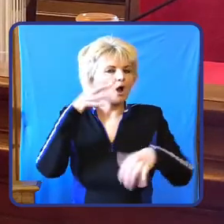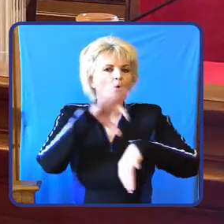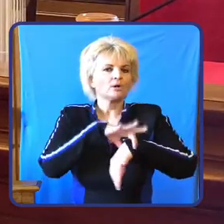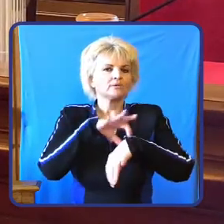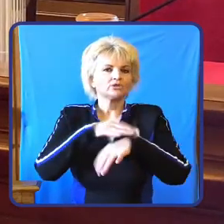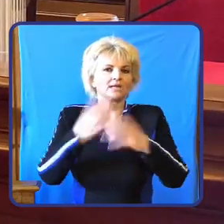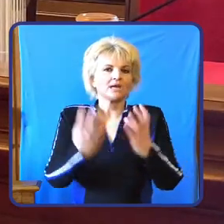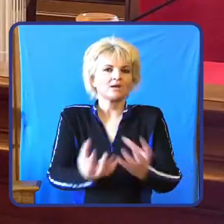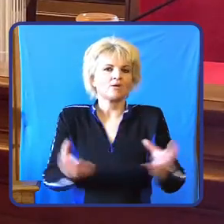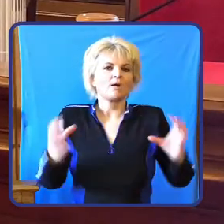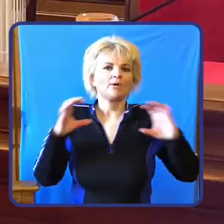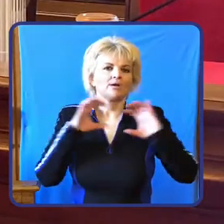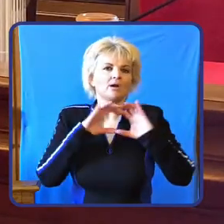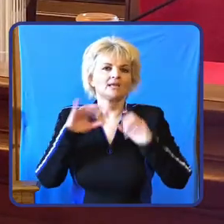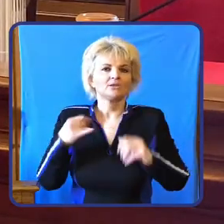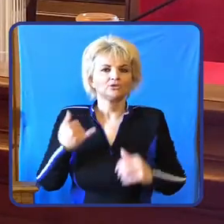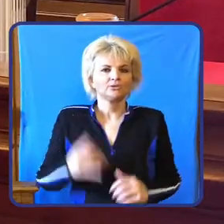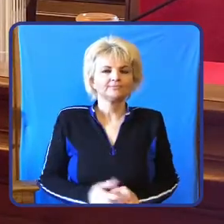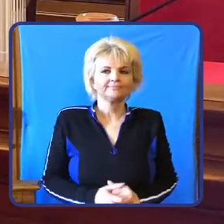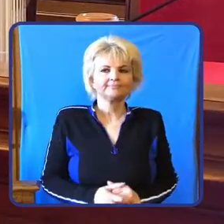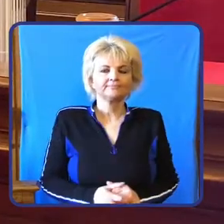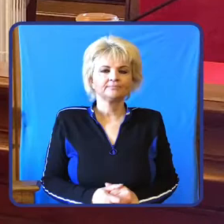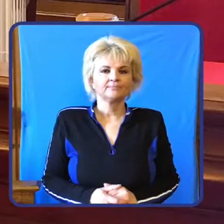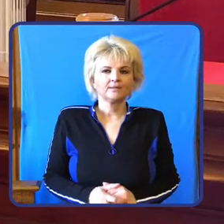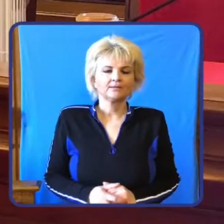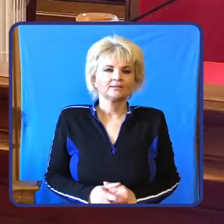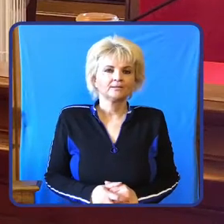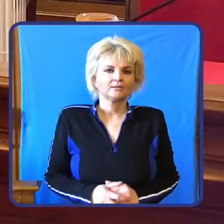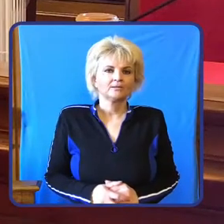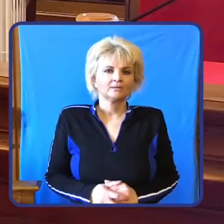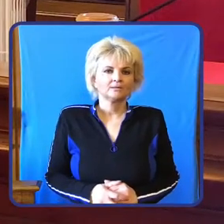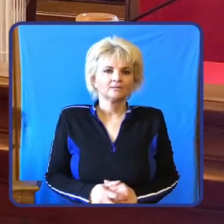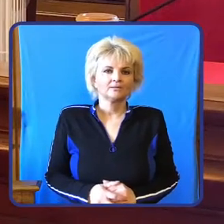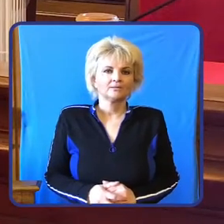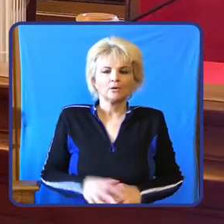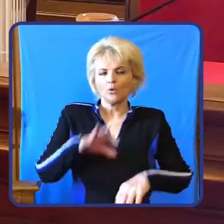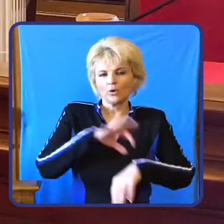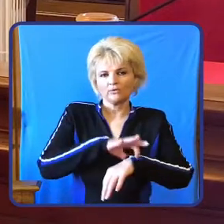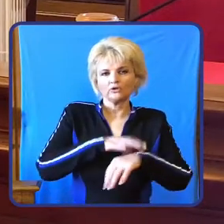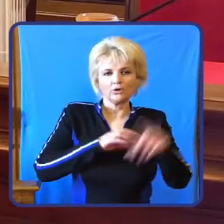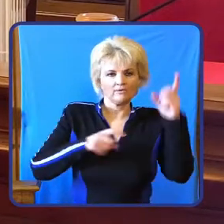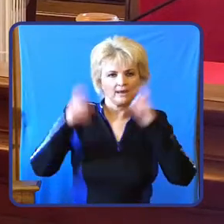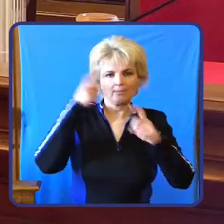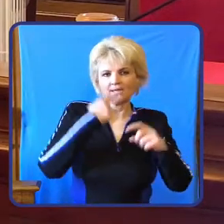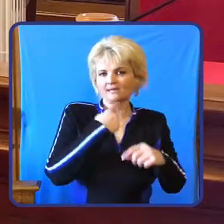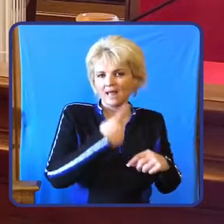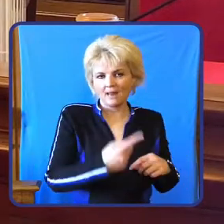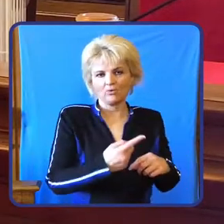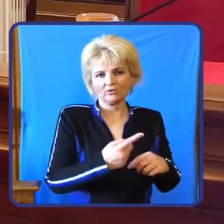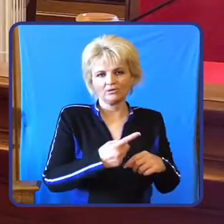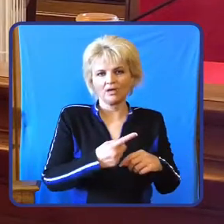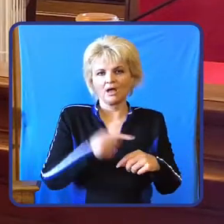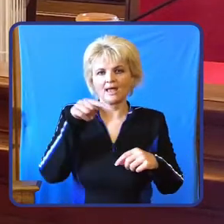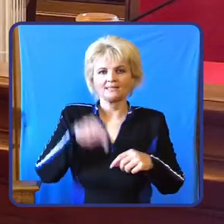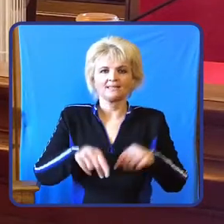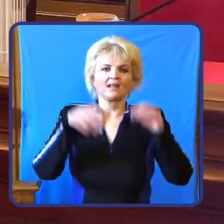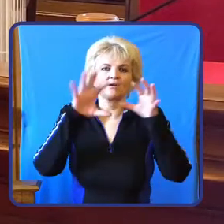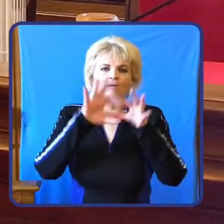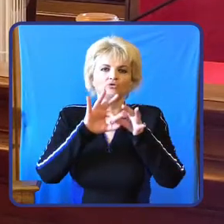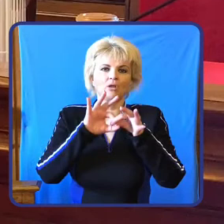kamara is benyújtotta az orvosok véleményét, és ezzel kapcsolatban most